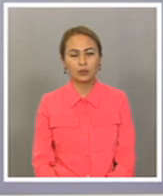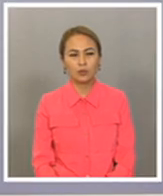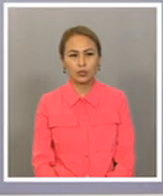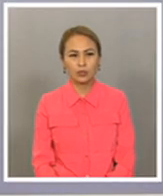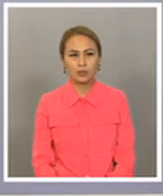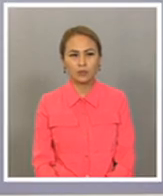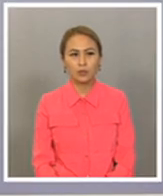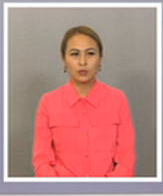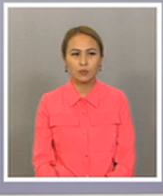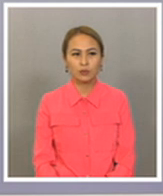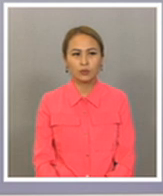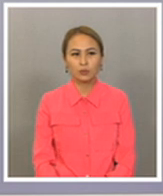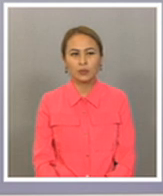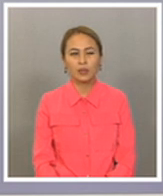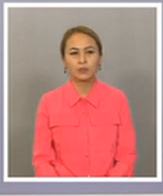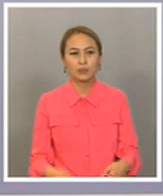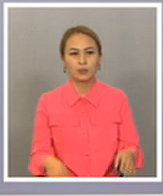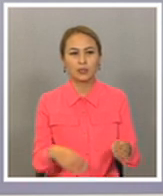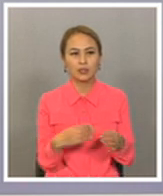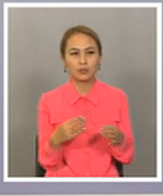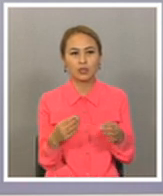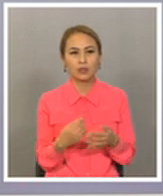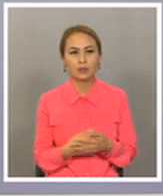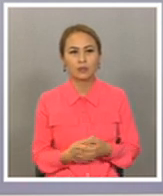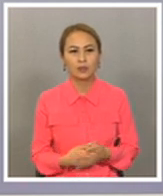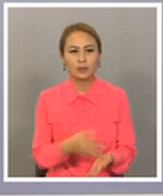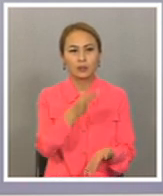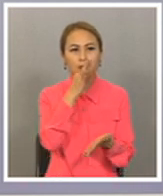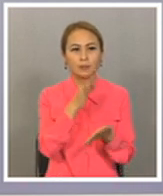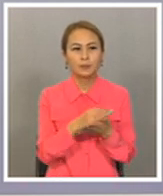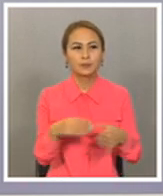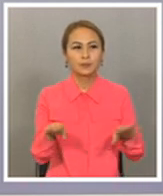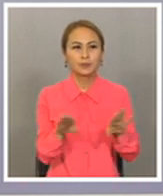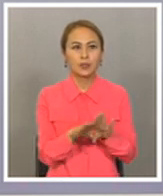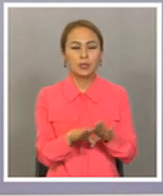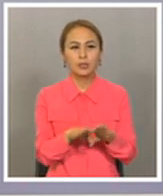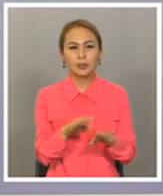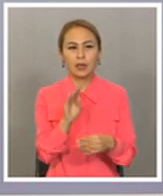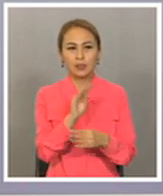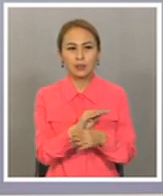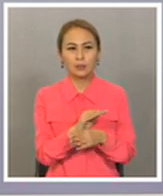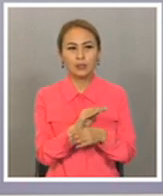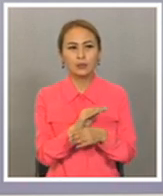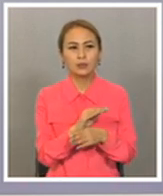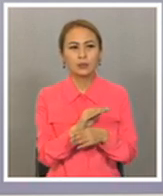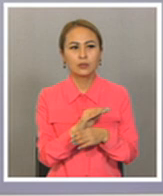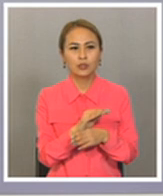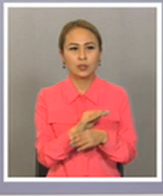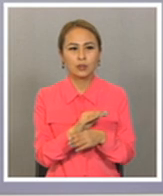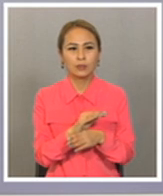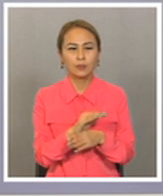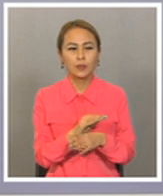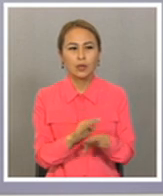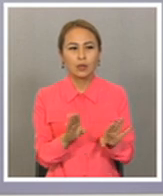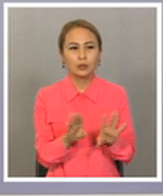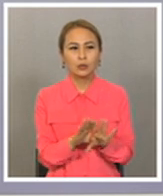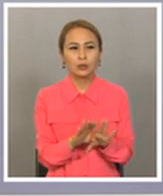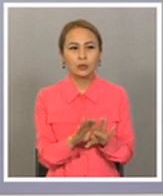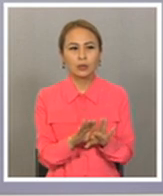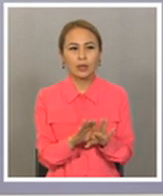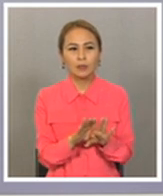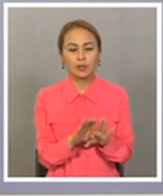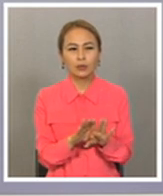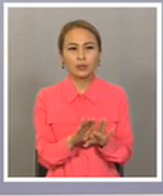Тапсырманы орындап болсаңыздар, жауаптарыңызды бірге тексеріп көрейік. Мен, сен, сіз,